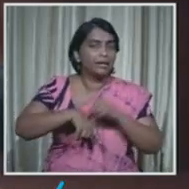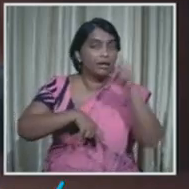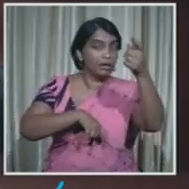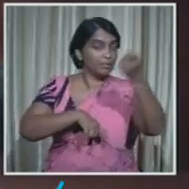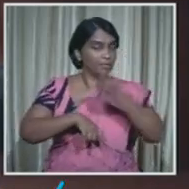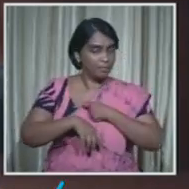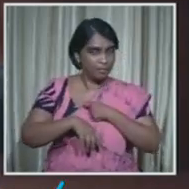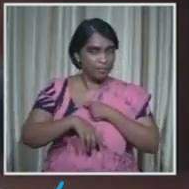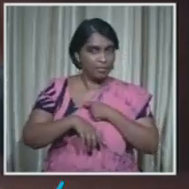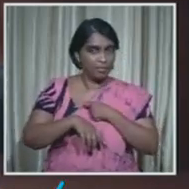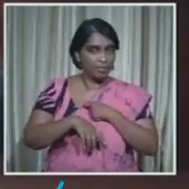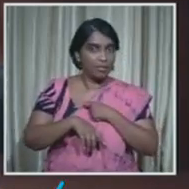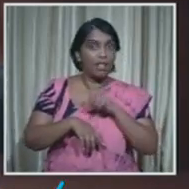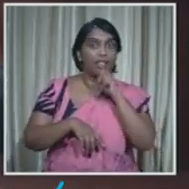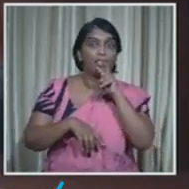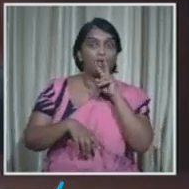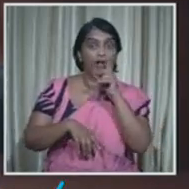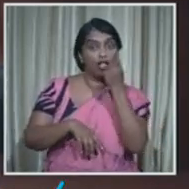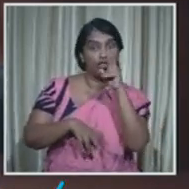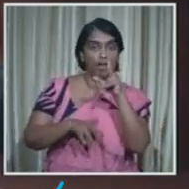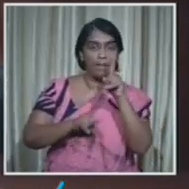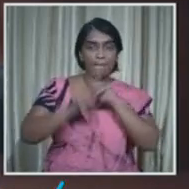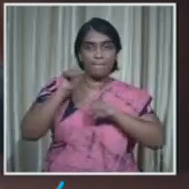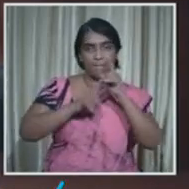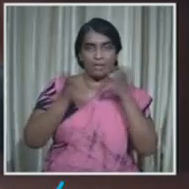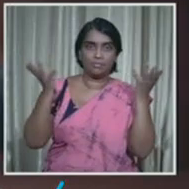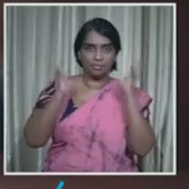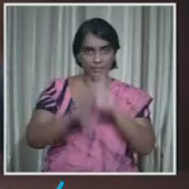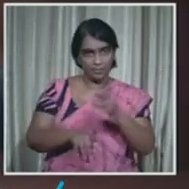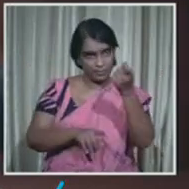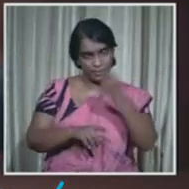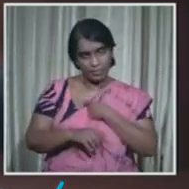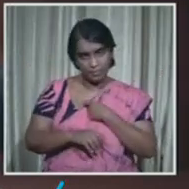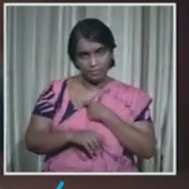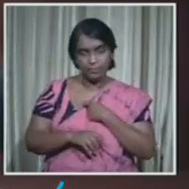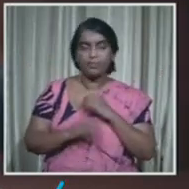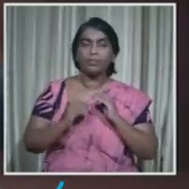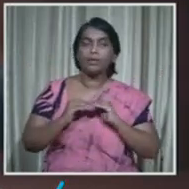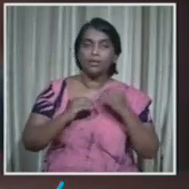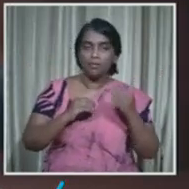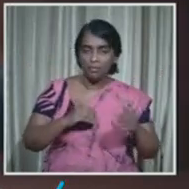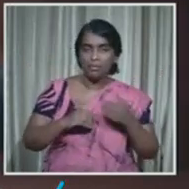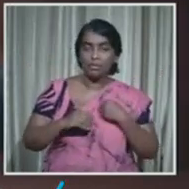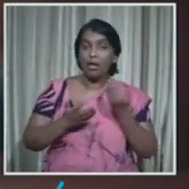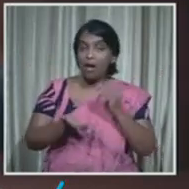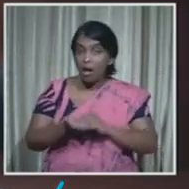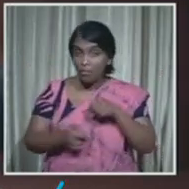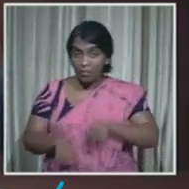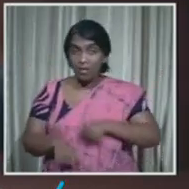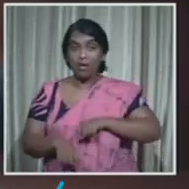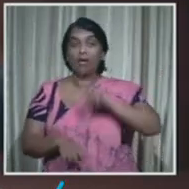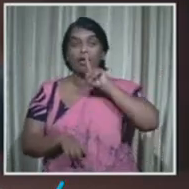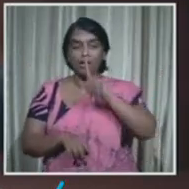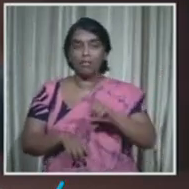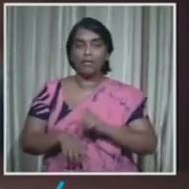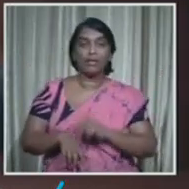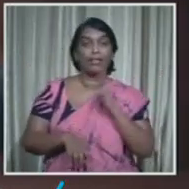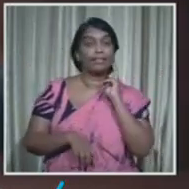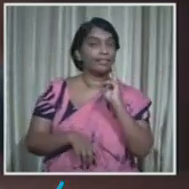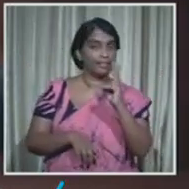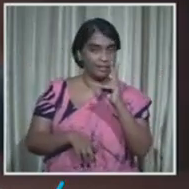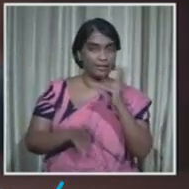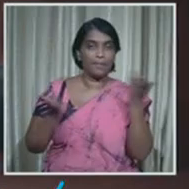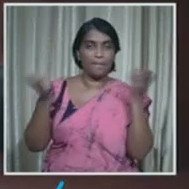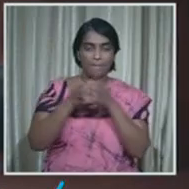කිව්වා දවල් 12ට පක්ෂ නායක රැස්වීම රැස් වෙනවා කියලා. පසුව මා මෙතනින් අහනකොට ඔබතුමා කිව්වා එකට පක්ෂනායක රැස්වීම